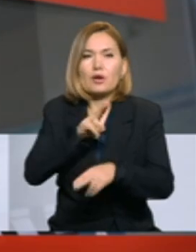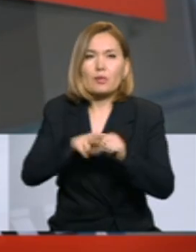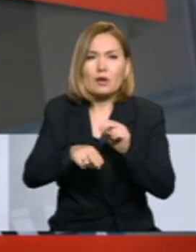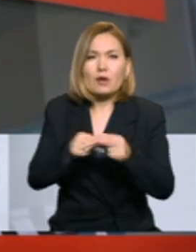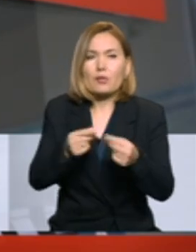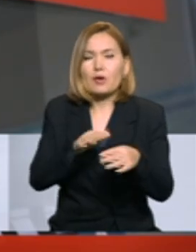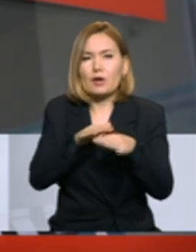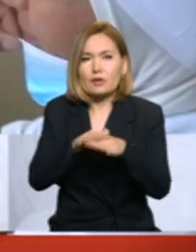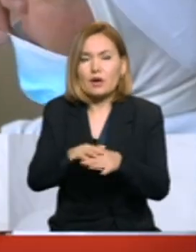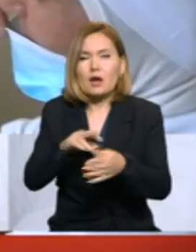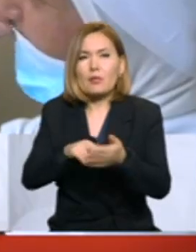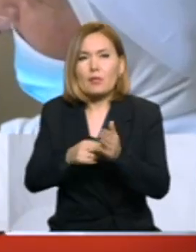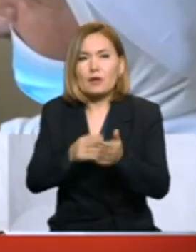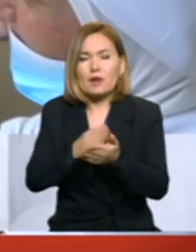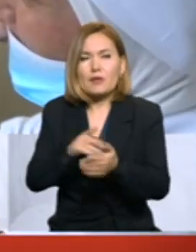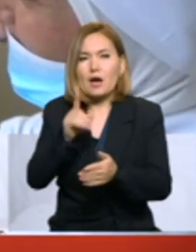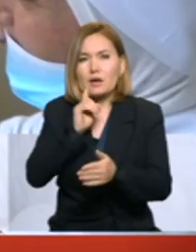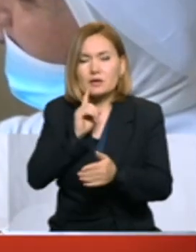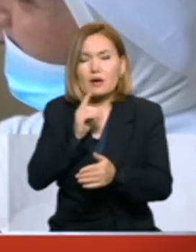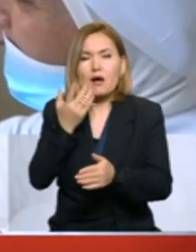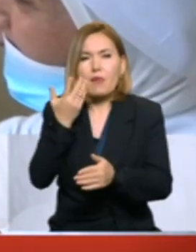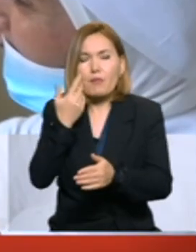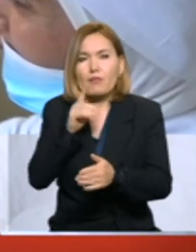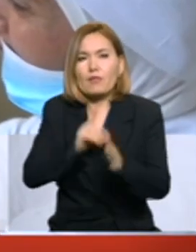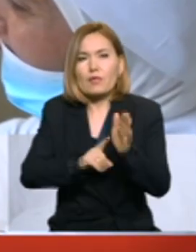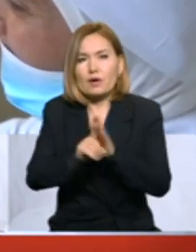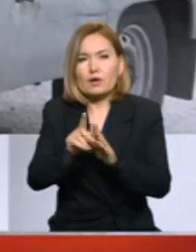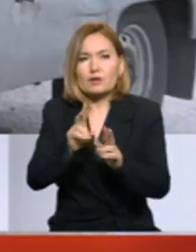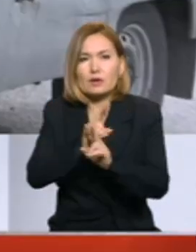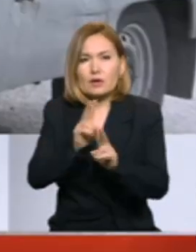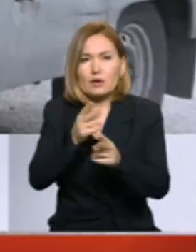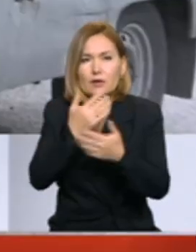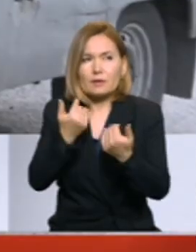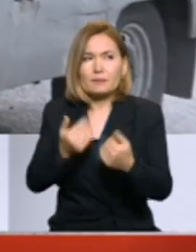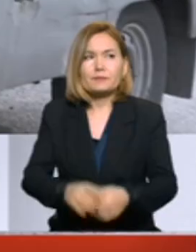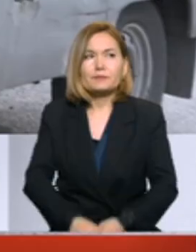отыр. Алайда әзірге бұл істі қолға алатын инвестор табыла